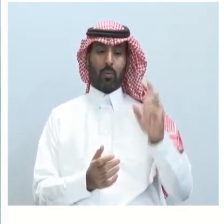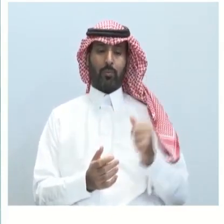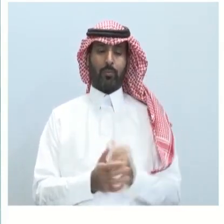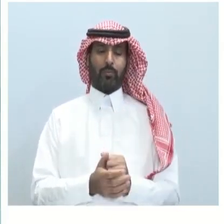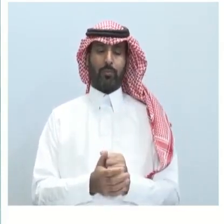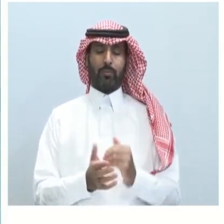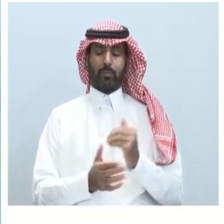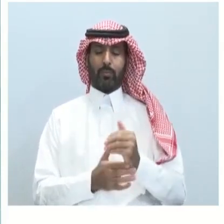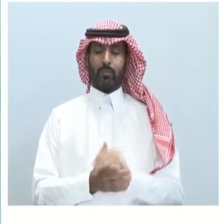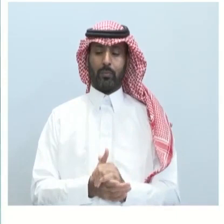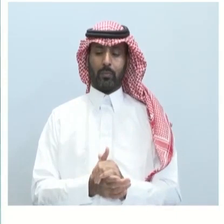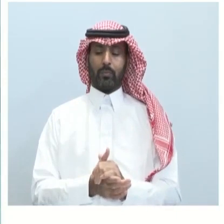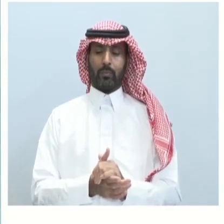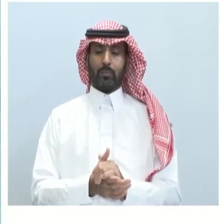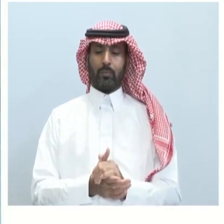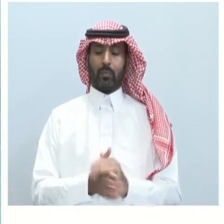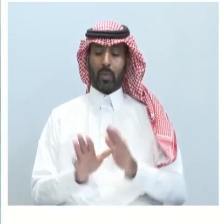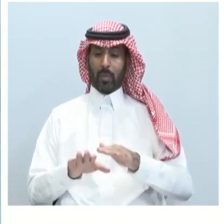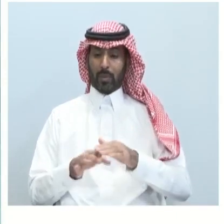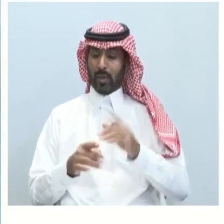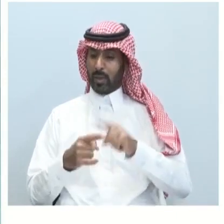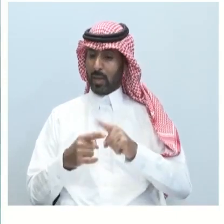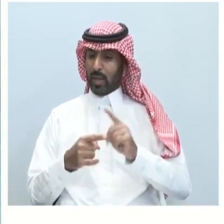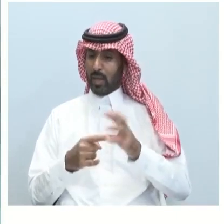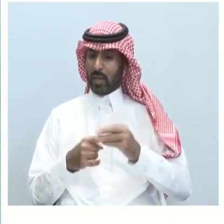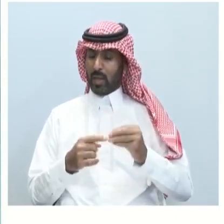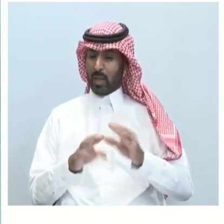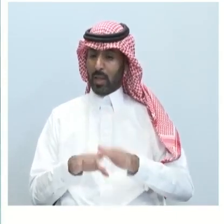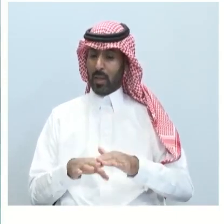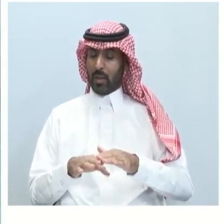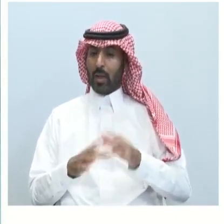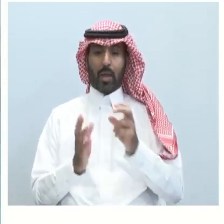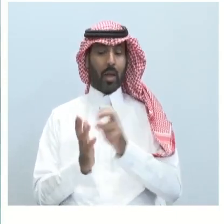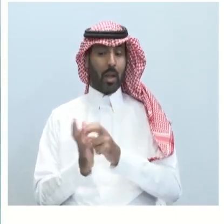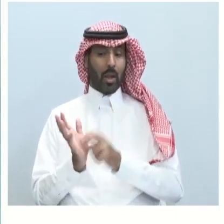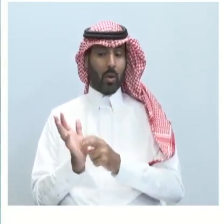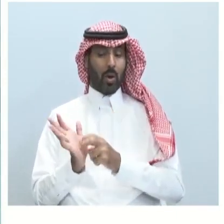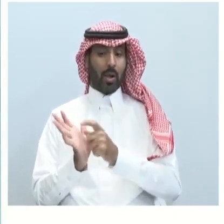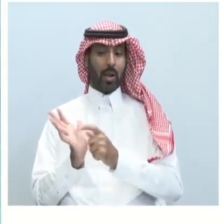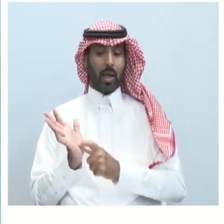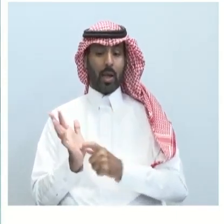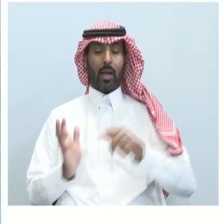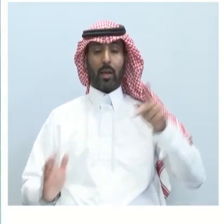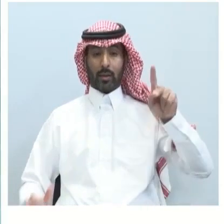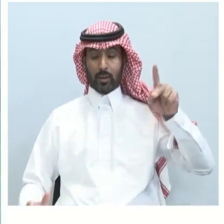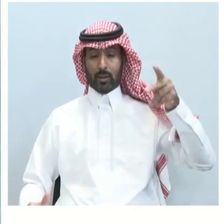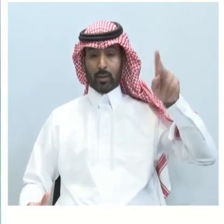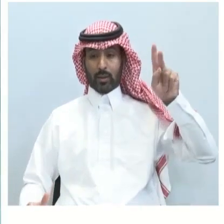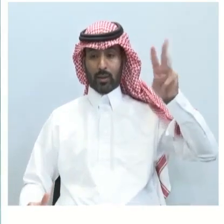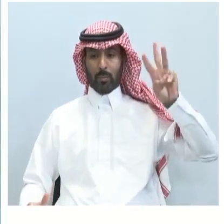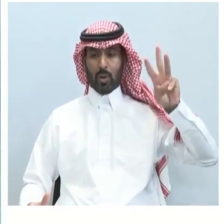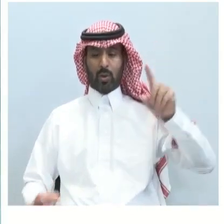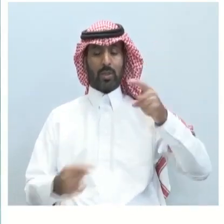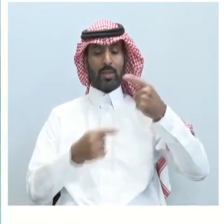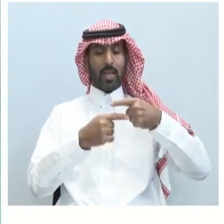لدرس اليوم اذا ثابت تاين للماء سوف يكون قانونه ماذا kw يساوي